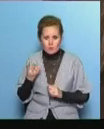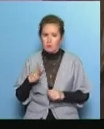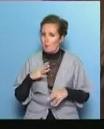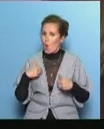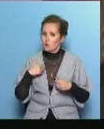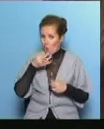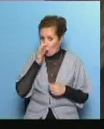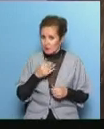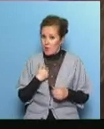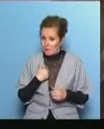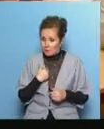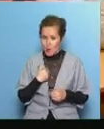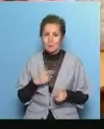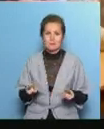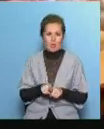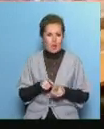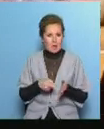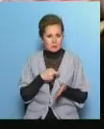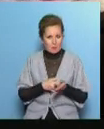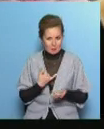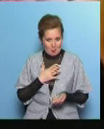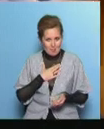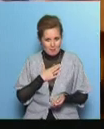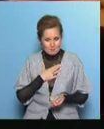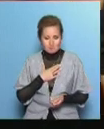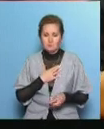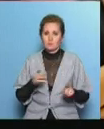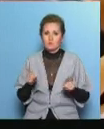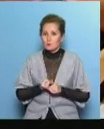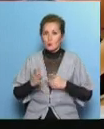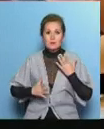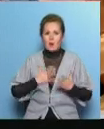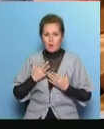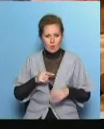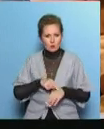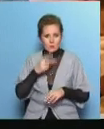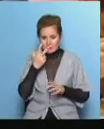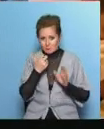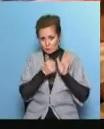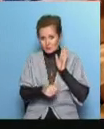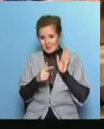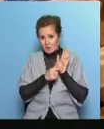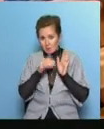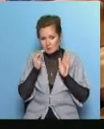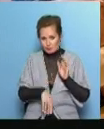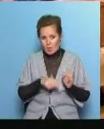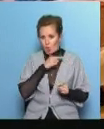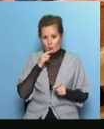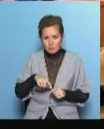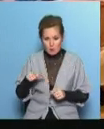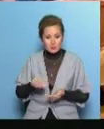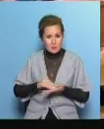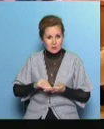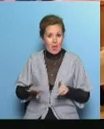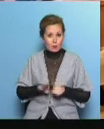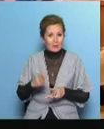меня как своеобразный экзамен. В прошлом году такой драйв ощутили 367 тысяч россиян, написавших этнодиктант. А Удмуртия стала